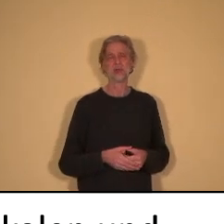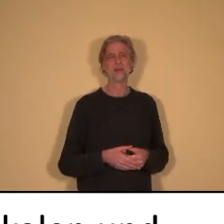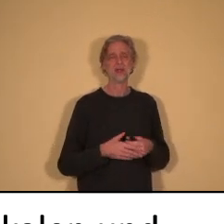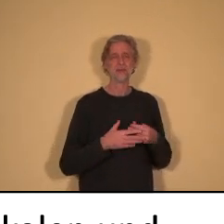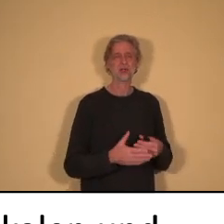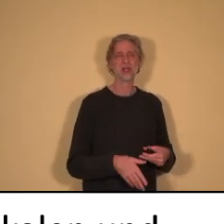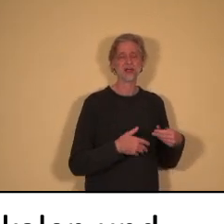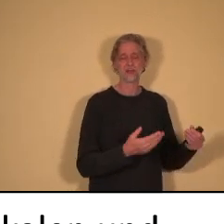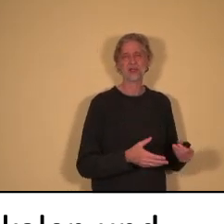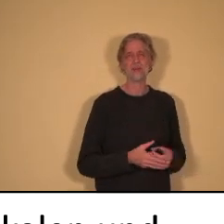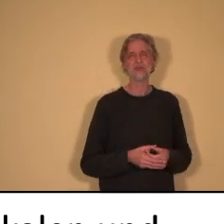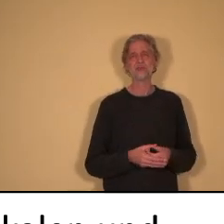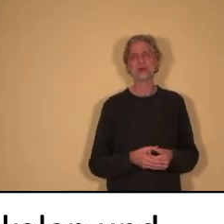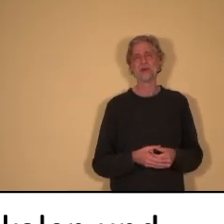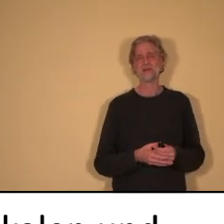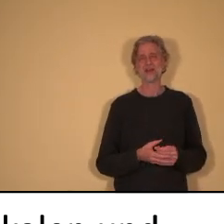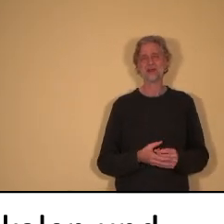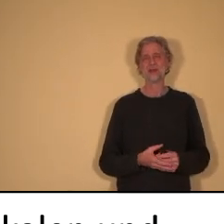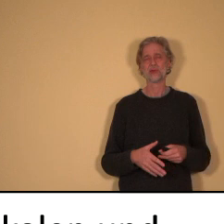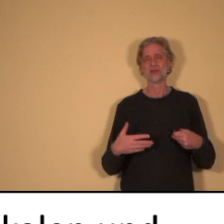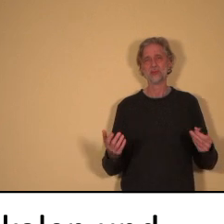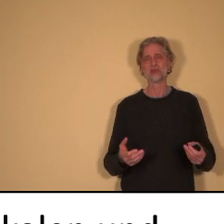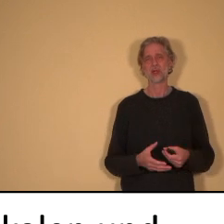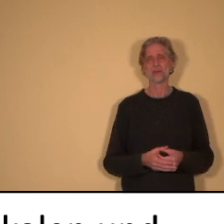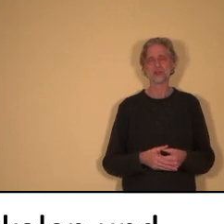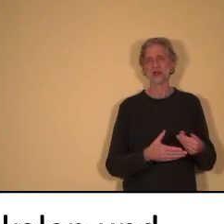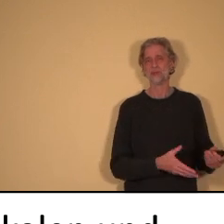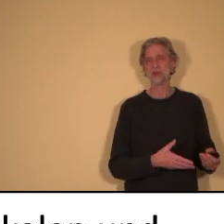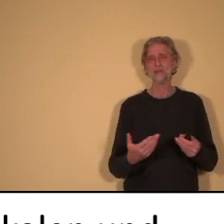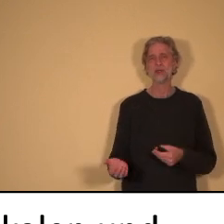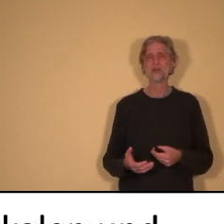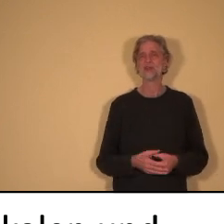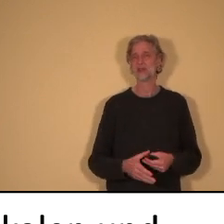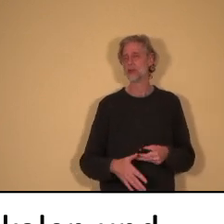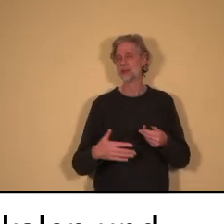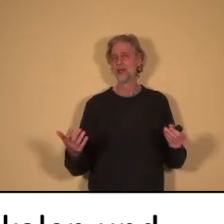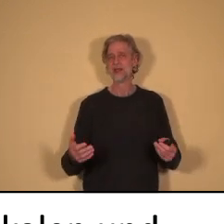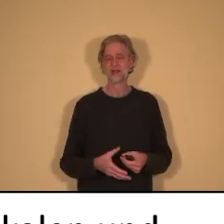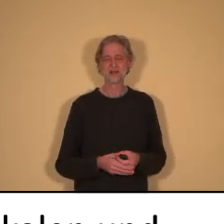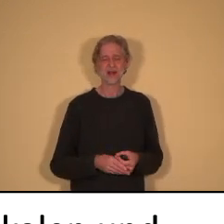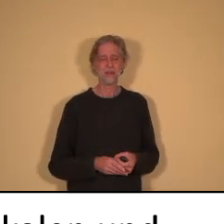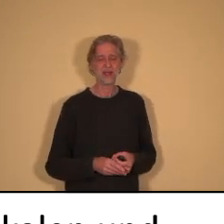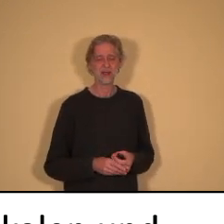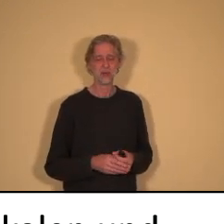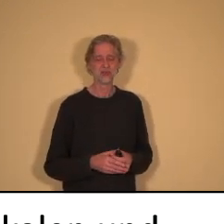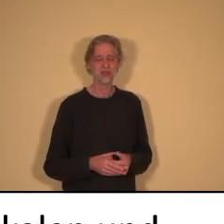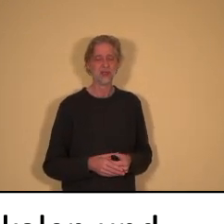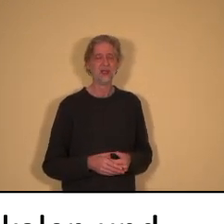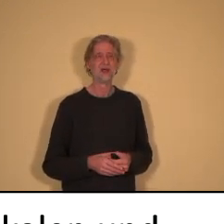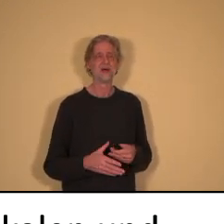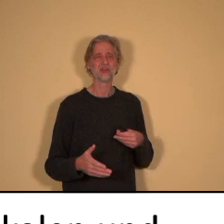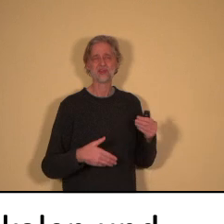natürlich zu einem verstärkten Verdampfen von Wasser und das führt zu einer verstärkten Wolkenbildung, die sich natürlich tendenziell abregnen